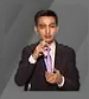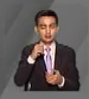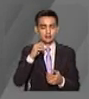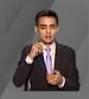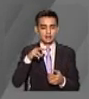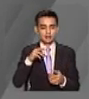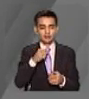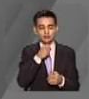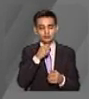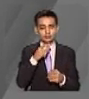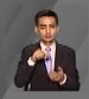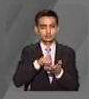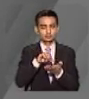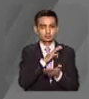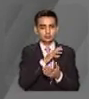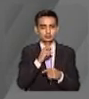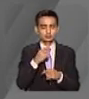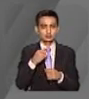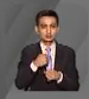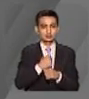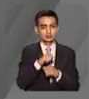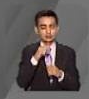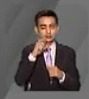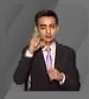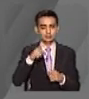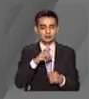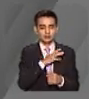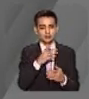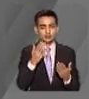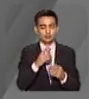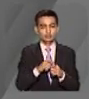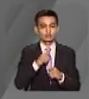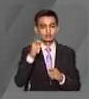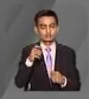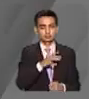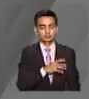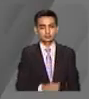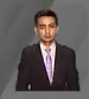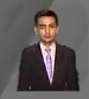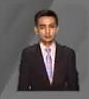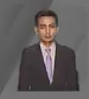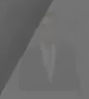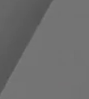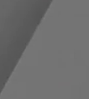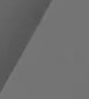был один из сильнейших соперников? С каким отрывом казахстанские артисты вырвались вперед?